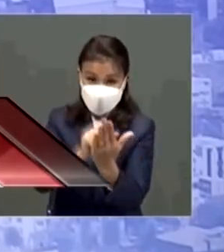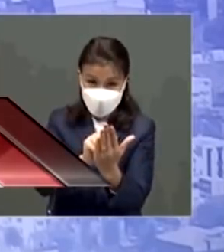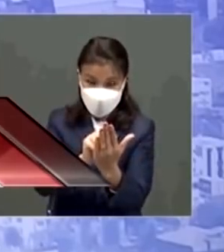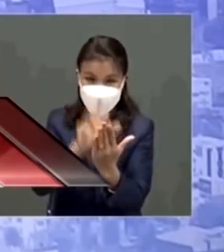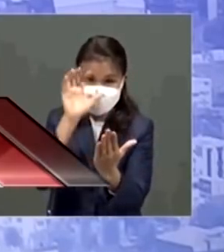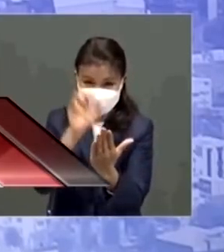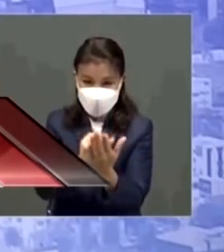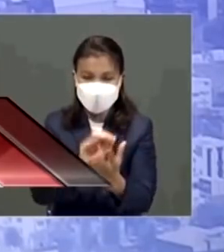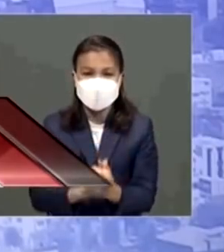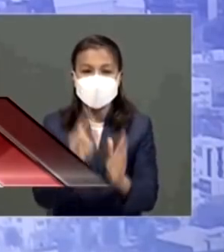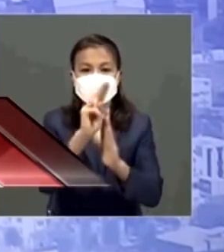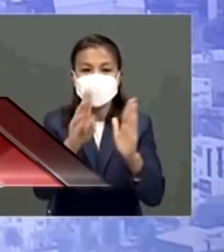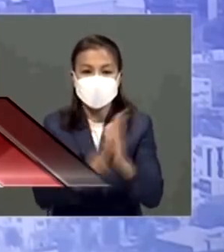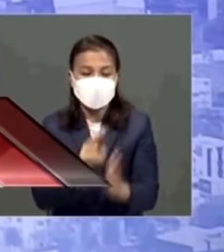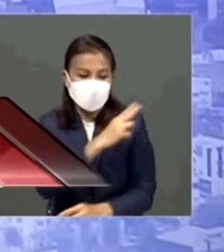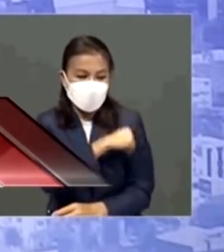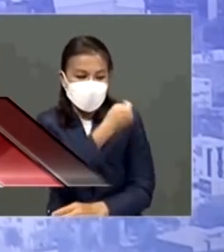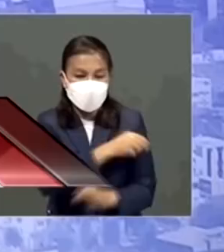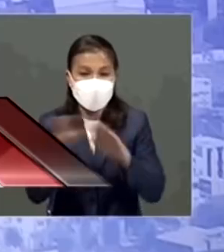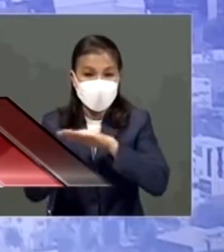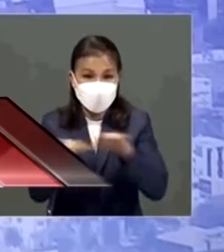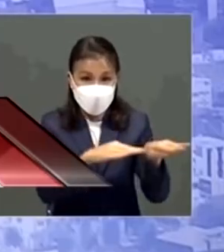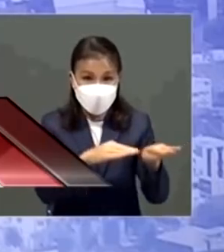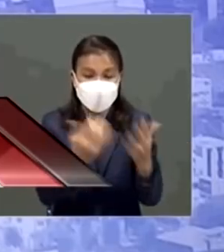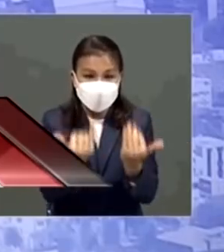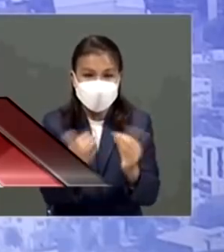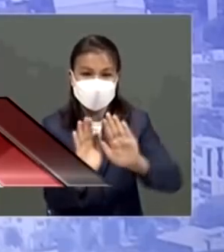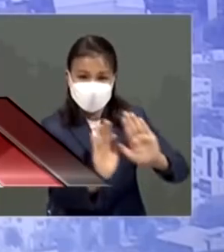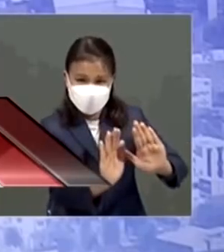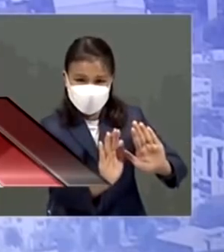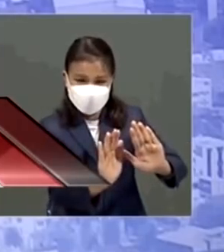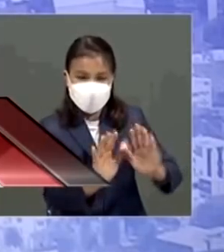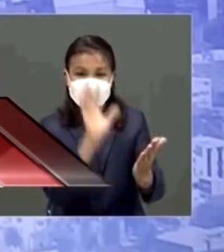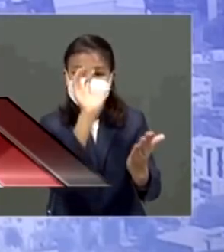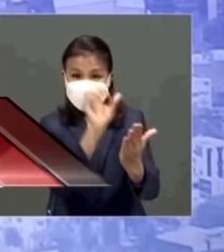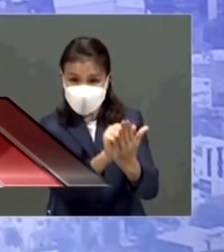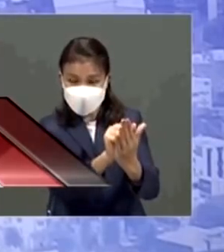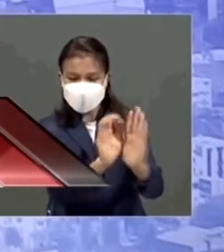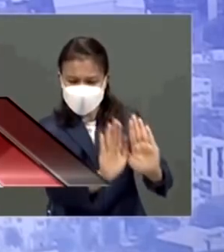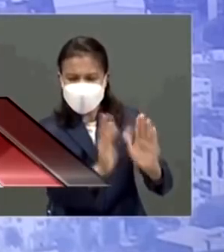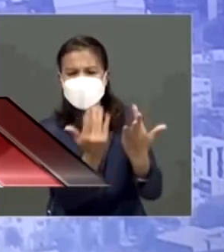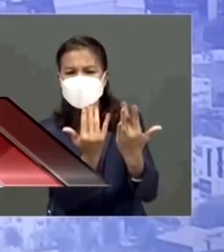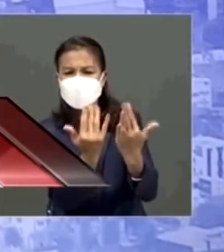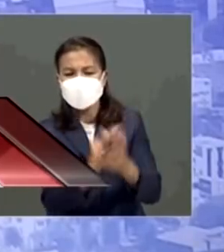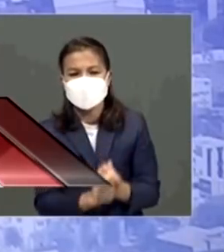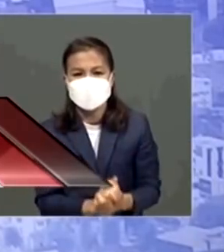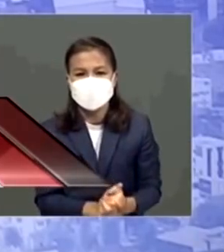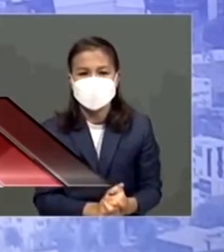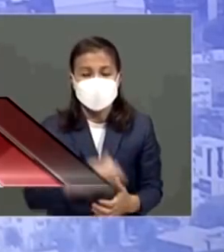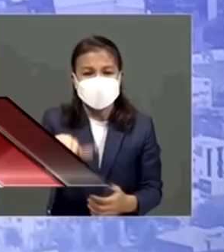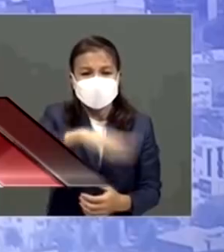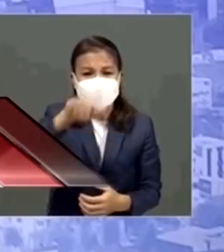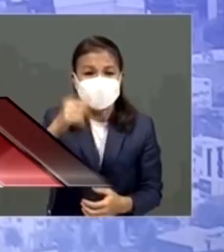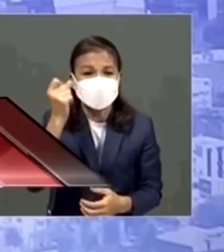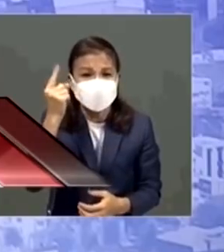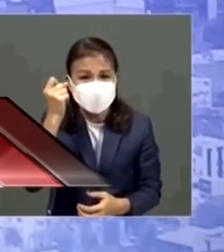ราคุ้นเคยกันก็คือใช้ระบบของหมอพร้อมตอนนี้ขอให้ชะลอเรื่องการลงทะเบียนด้วยระบบหมอพร้อมไปก่อนหลายท่านค